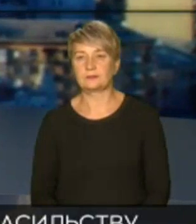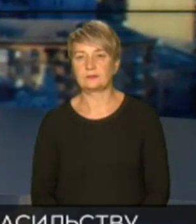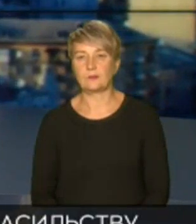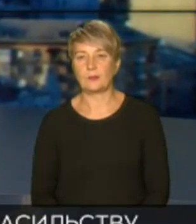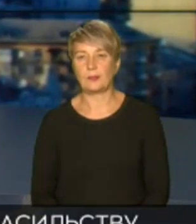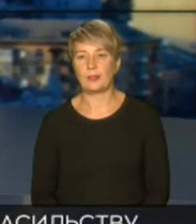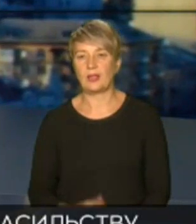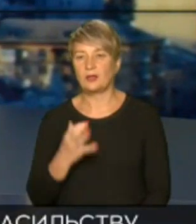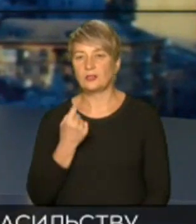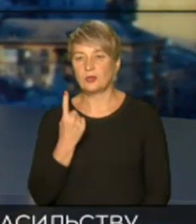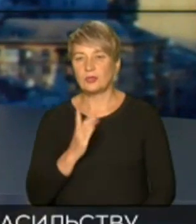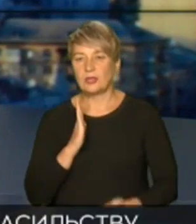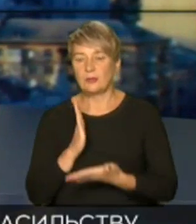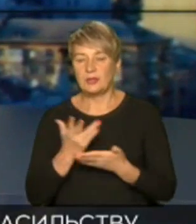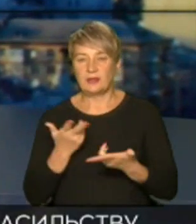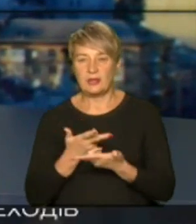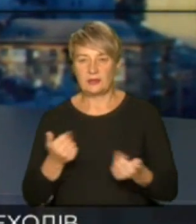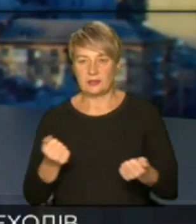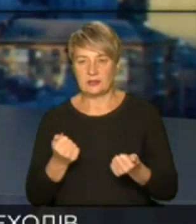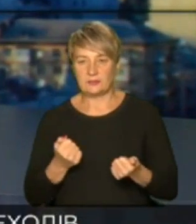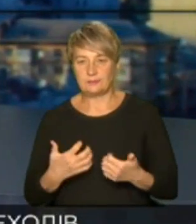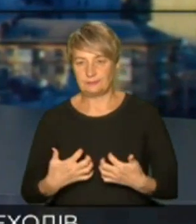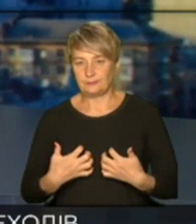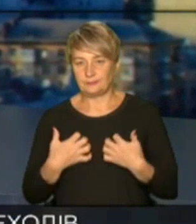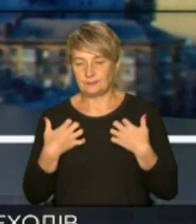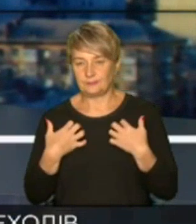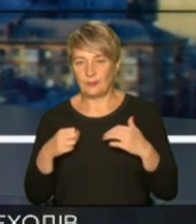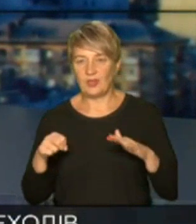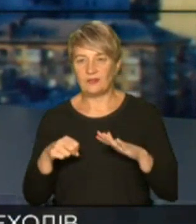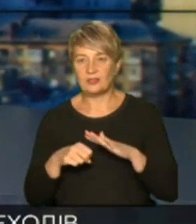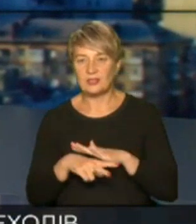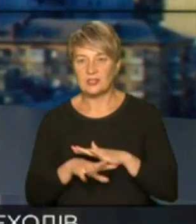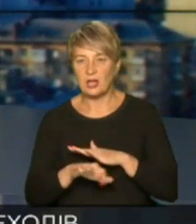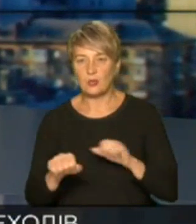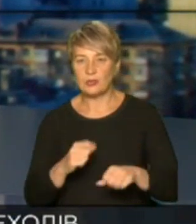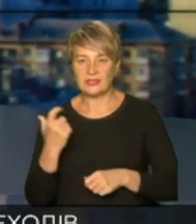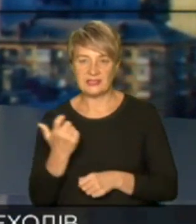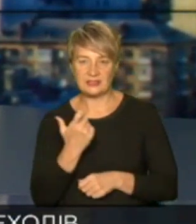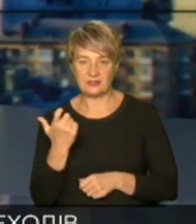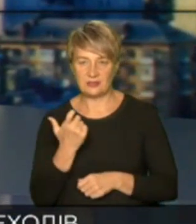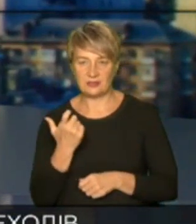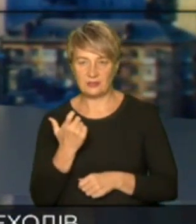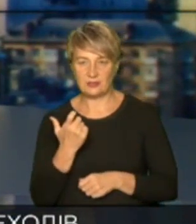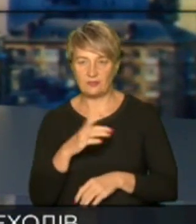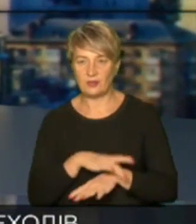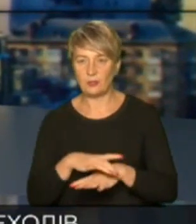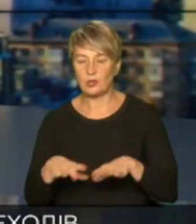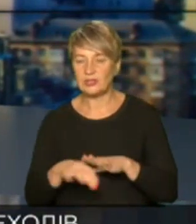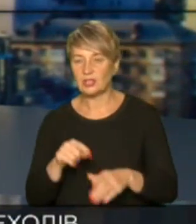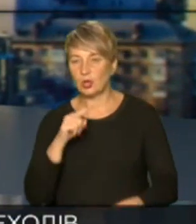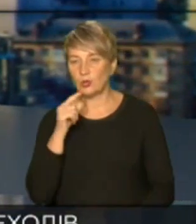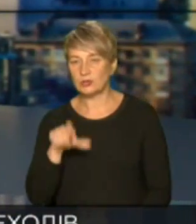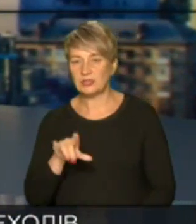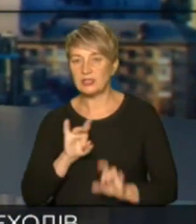Ну і далі ще одне пряме підтвердження ганебної втечі окупантів із Харківщини. Тепер вже від полоненого росіянина, який